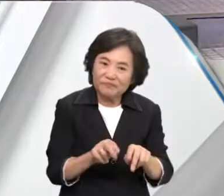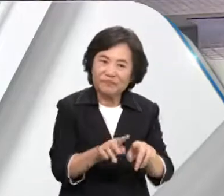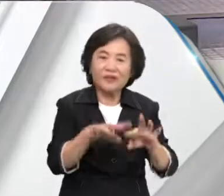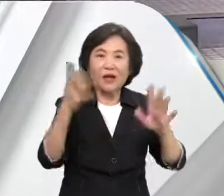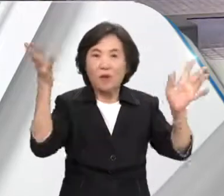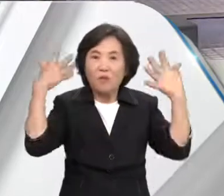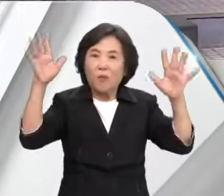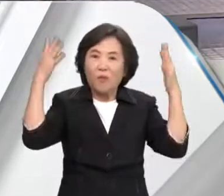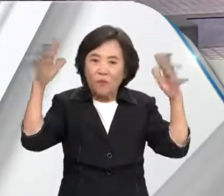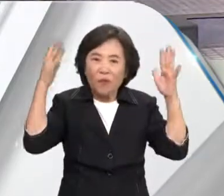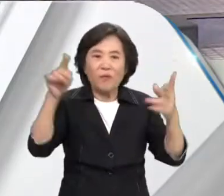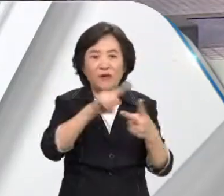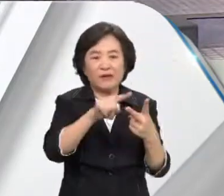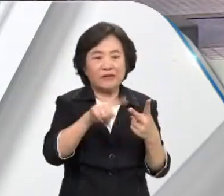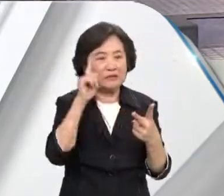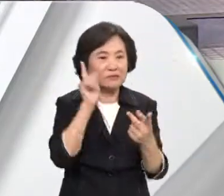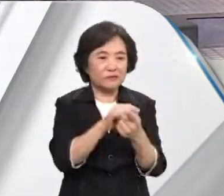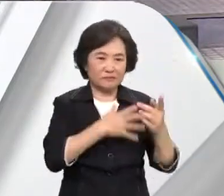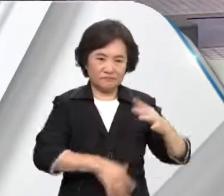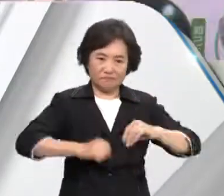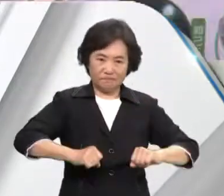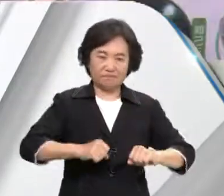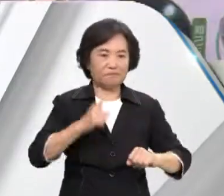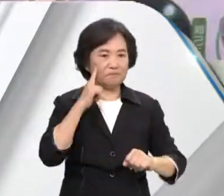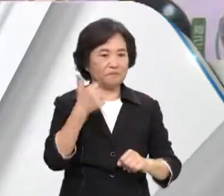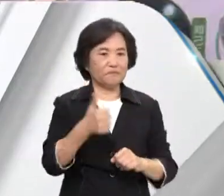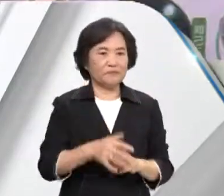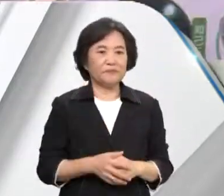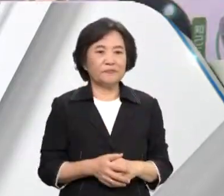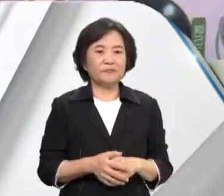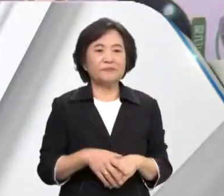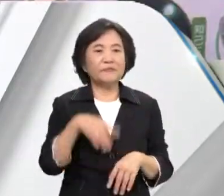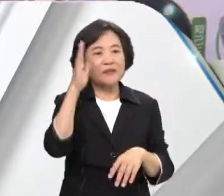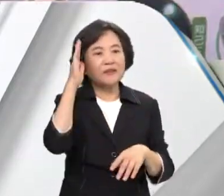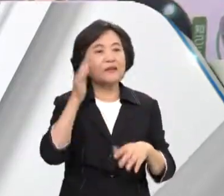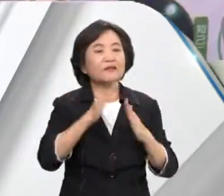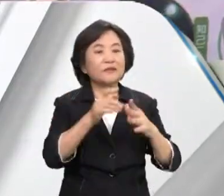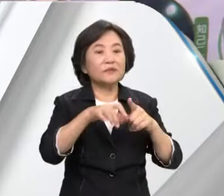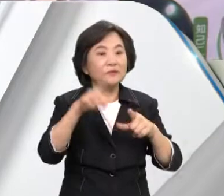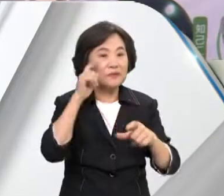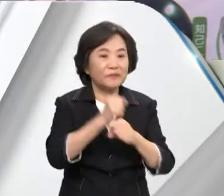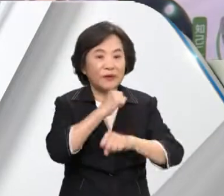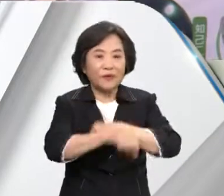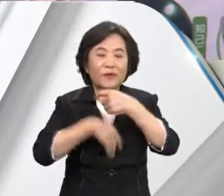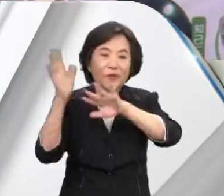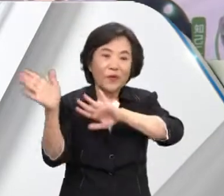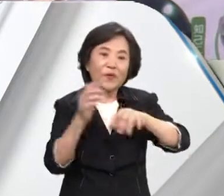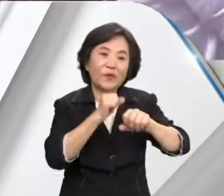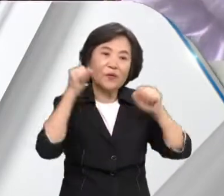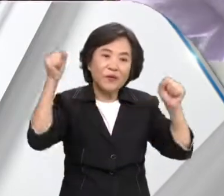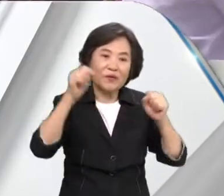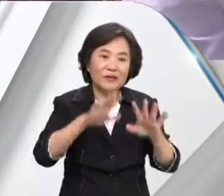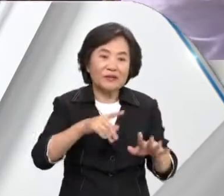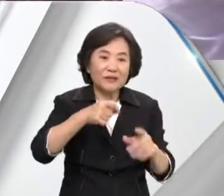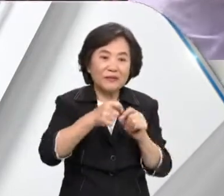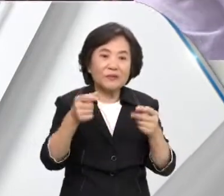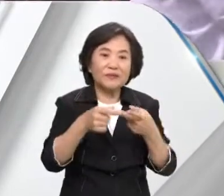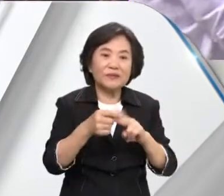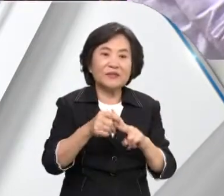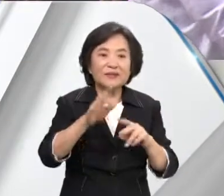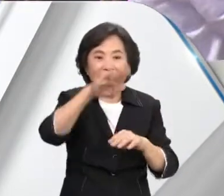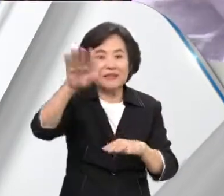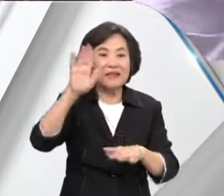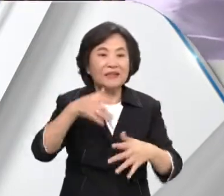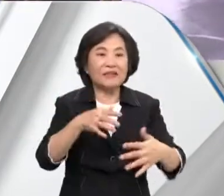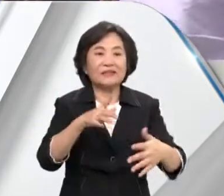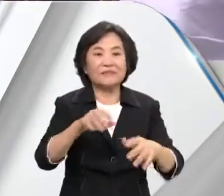的对于我们身心健康的活动。 条粉丝讲说，今年要办秋季娱乐发通，一场在地运佛山拍的景下，